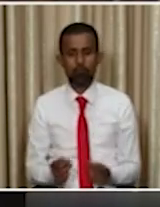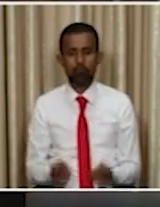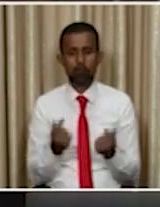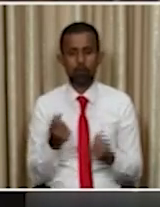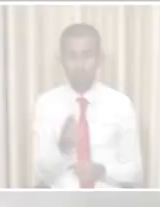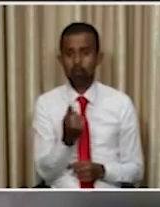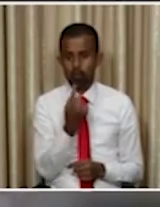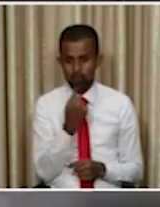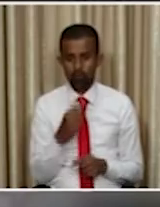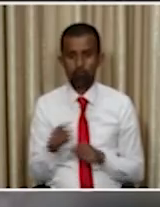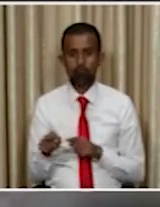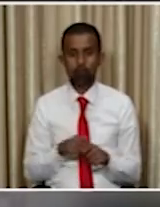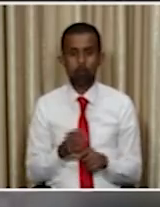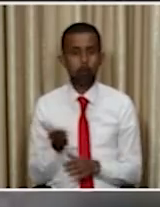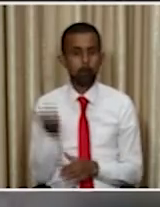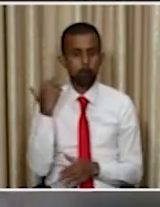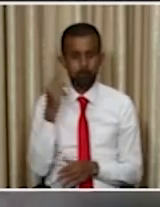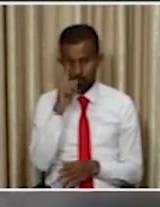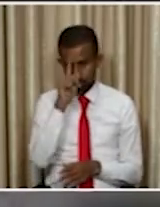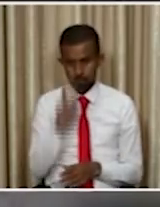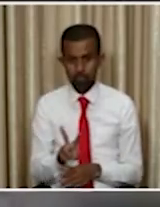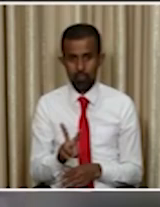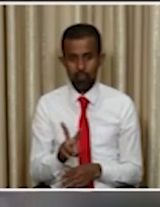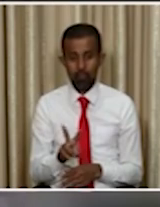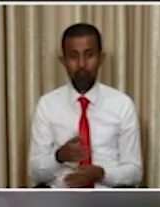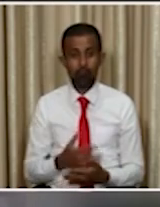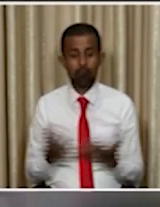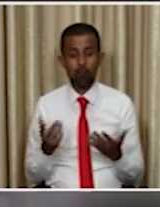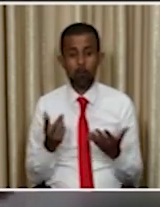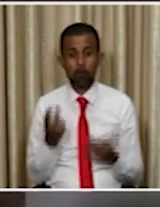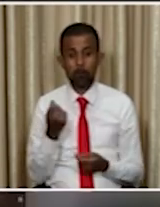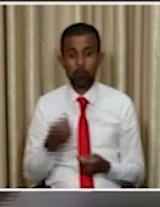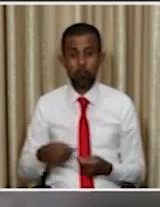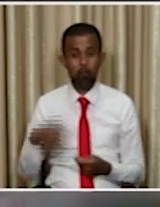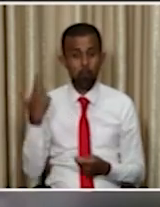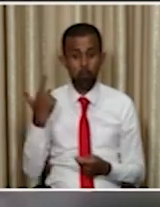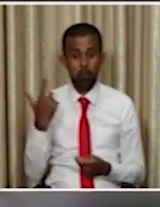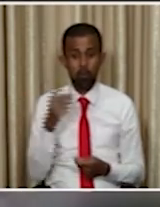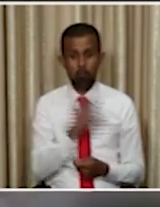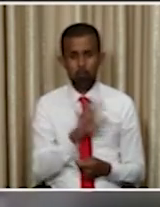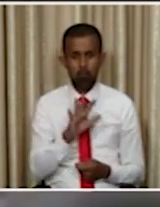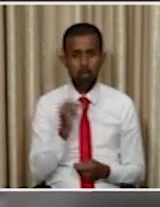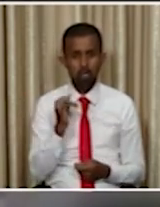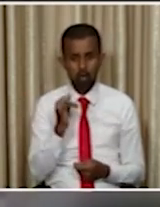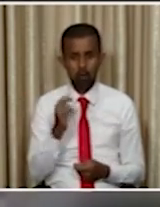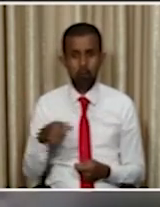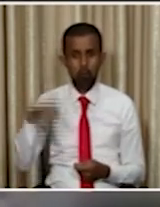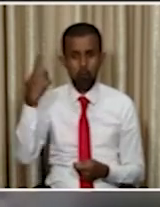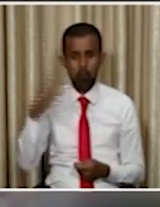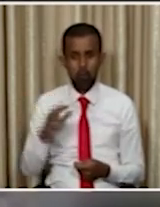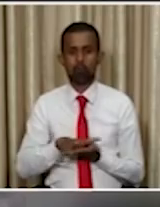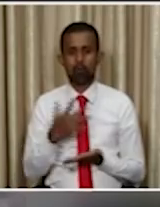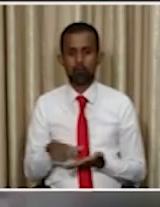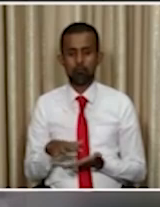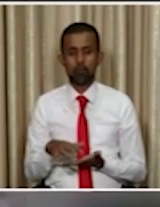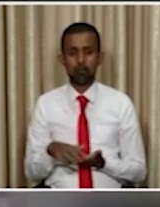ක්‍රියාවලිය අනුගමනය කළ යුතුයි. පහුගිය සුමාන දෙක තුල විශාල වශයෙන් බිත්තර මිල ඉහළ යන්න ගත්ත රුපියල් 55 60ට. ඒ නිසා තමයි මම නැවත තීන්දුව